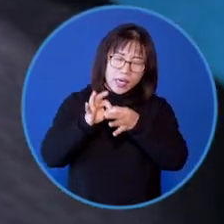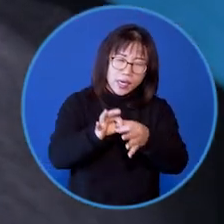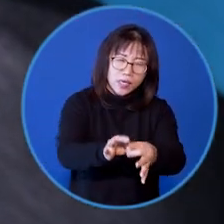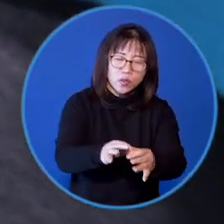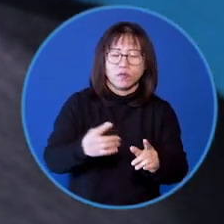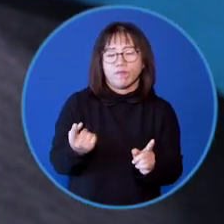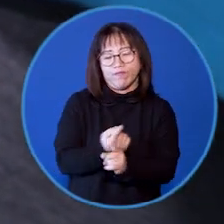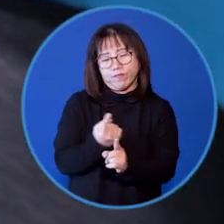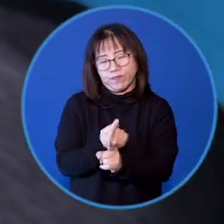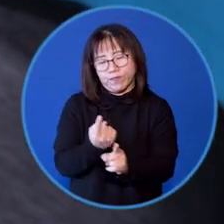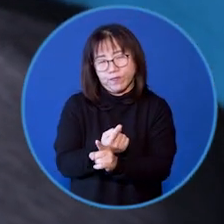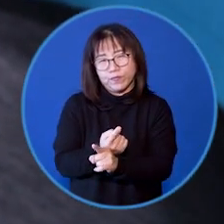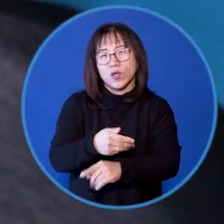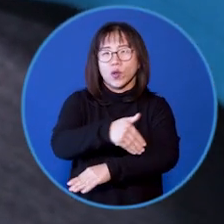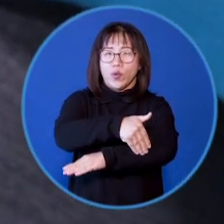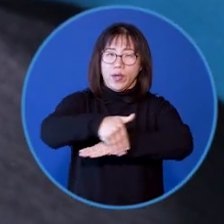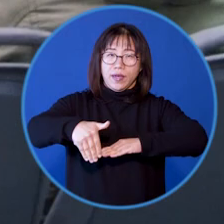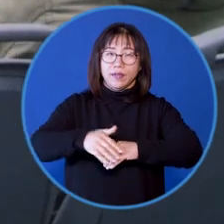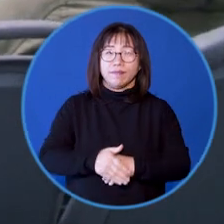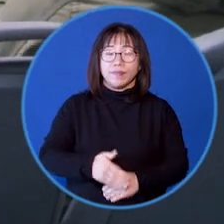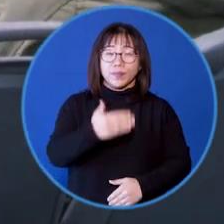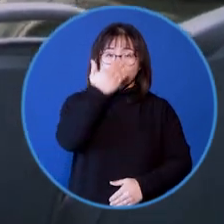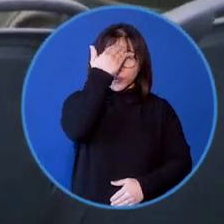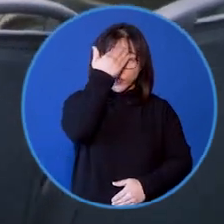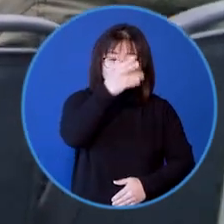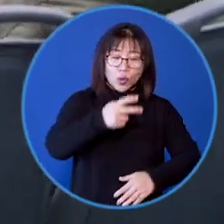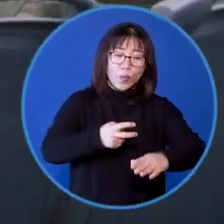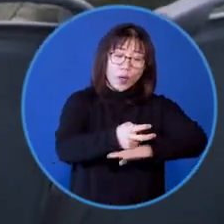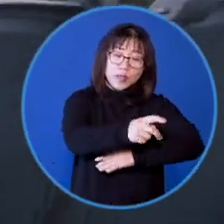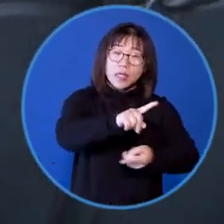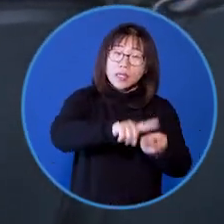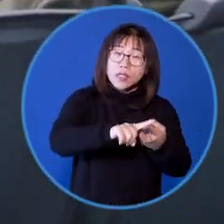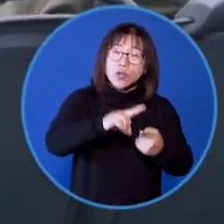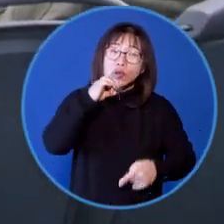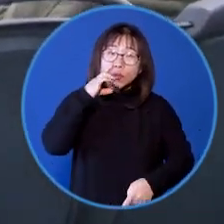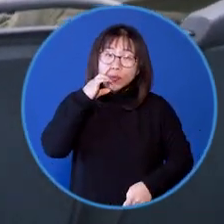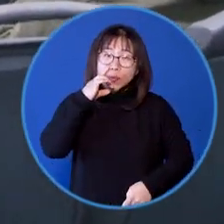조정과 이용 편의 사항을 지속적으로 개선할 방침입니다.